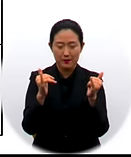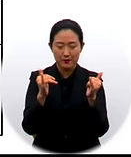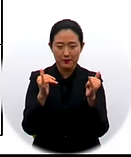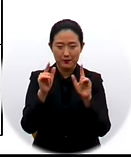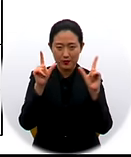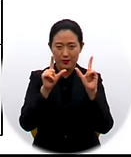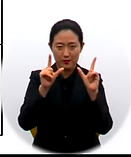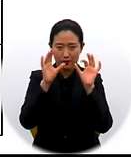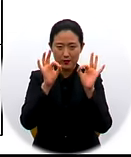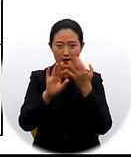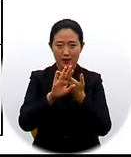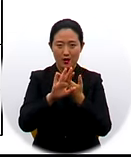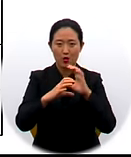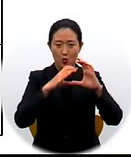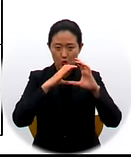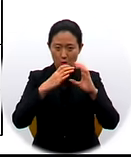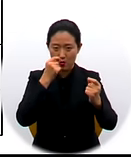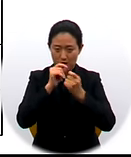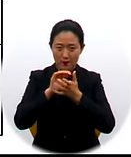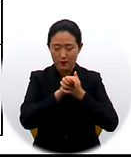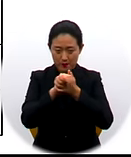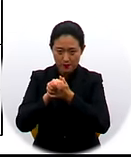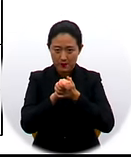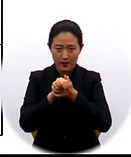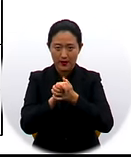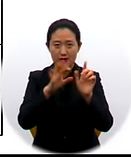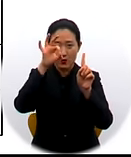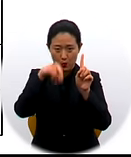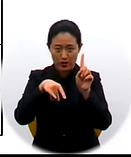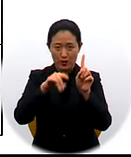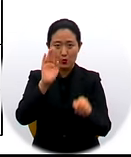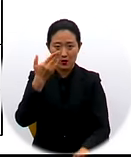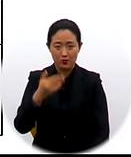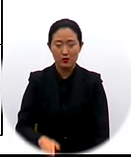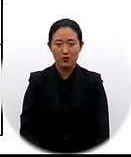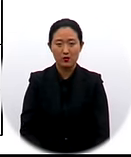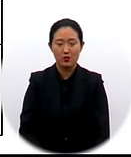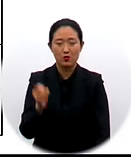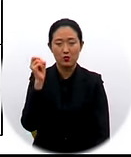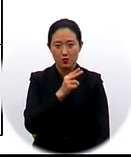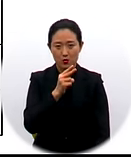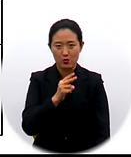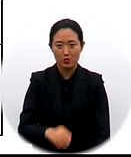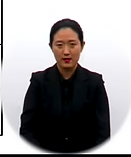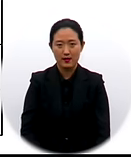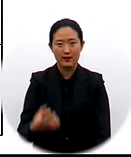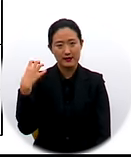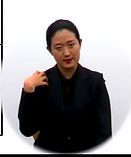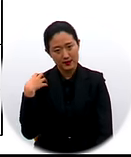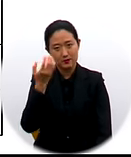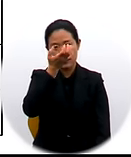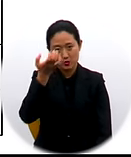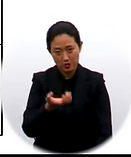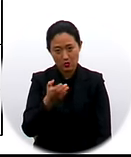결이 달라지는 걸 보실 수 있을 겁니다. 특히 소통과 협력 같은 키워드가 갑자기 1위로 치고 올라왔고요. 또